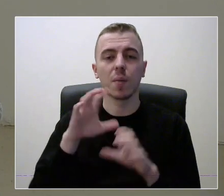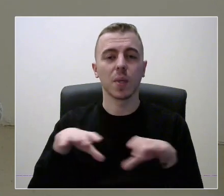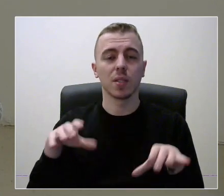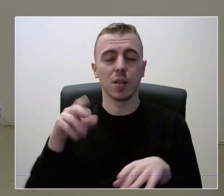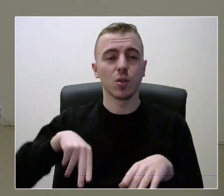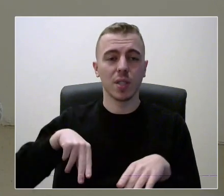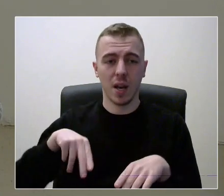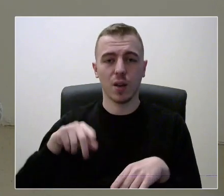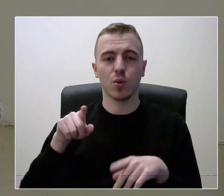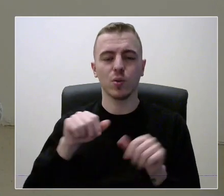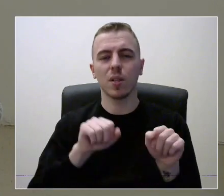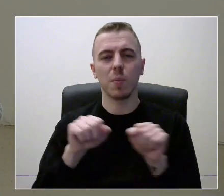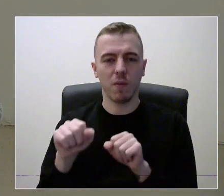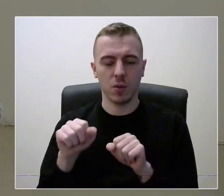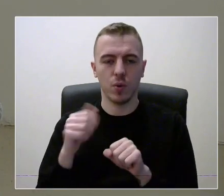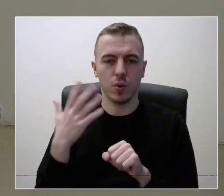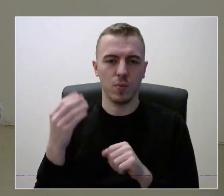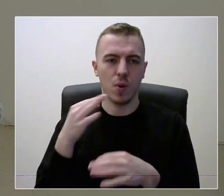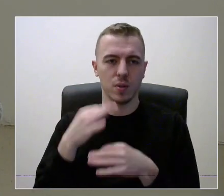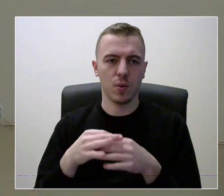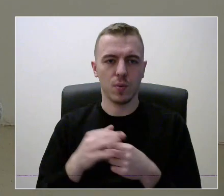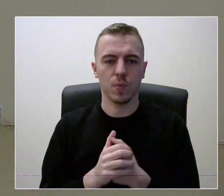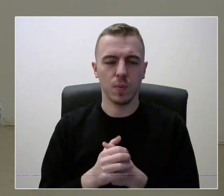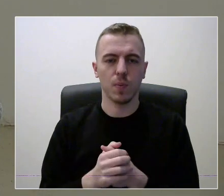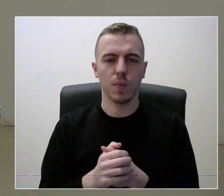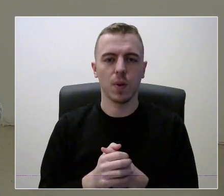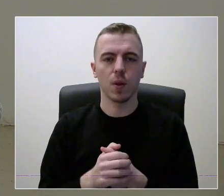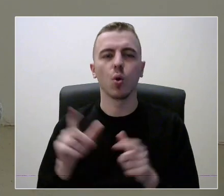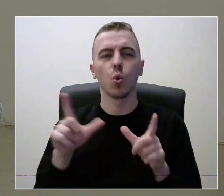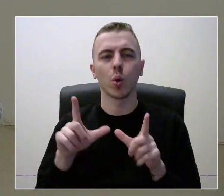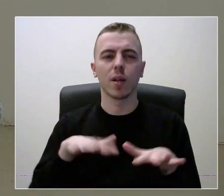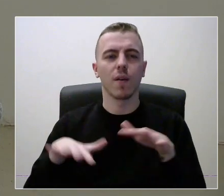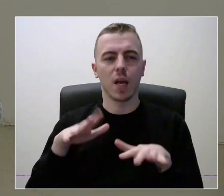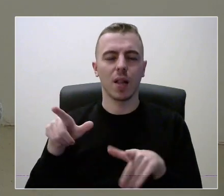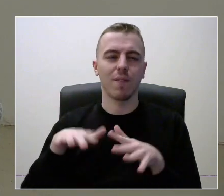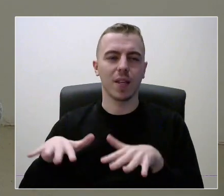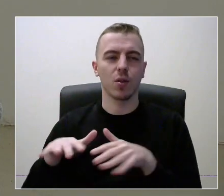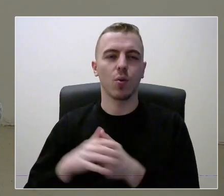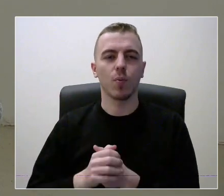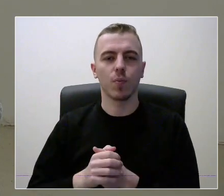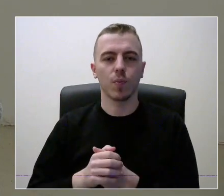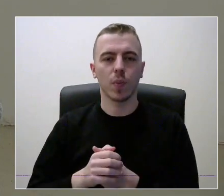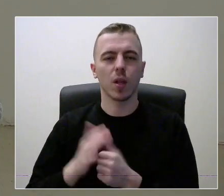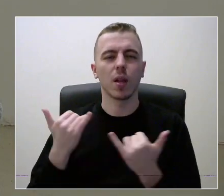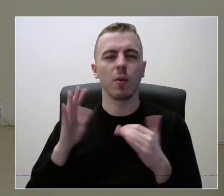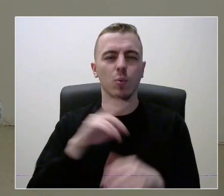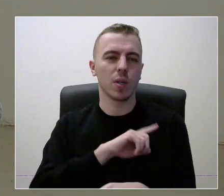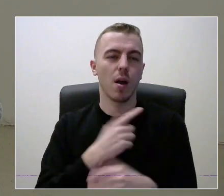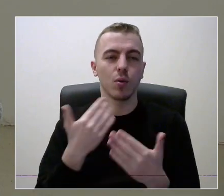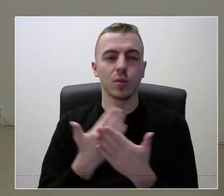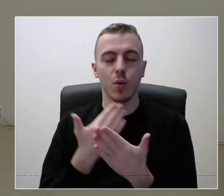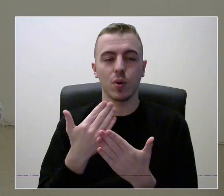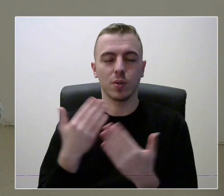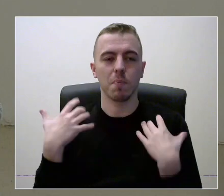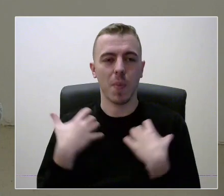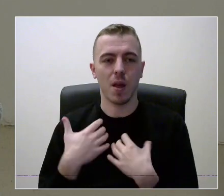administracijos direktorius pavaduotojai. Reiškia, viso ūkinė veikla vykdo, dabar, aišku, yra kitos galios bus merui, tai kitas, reiškia,